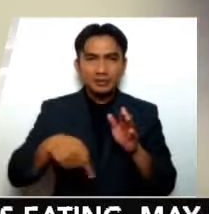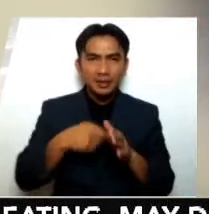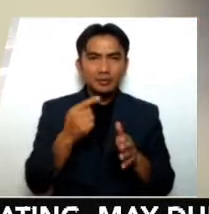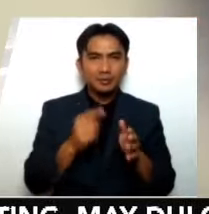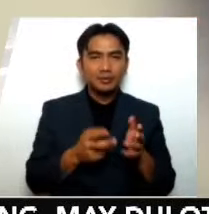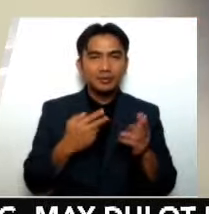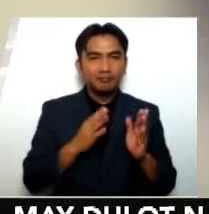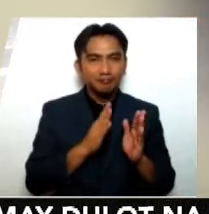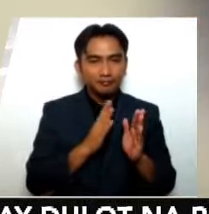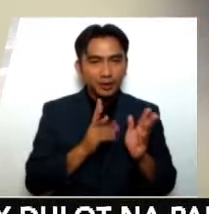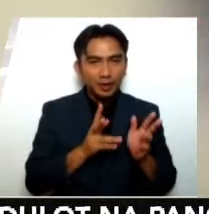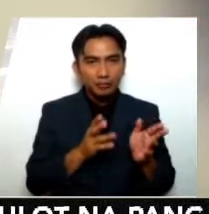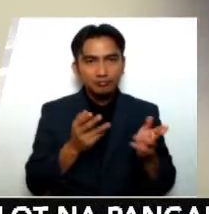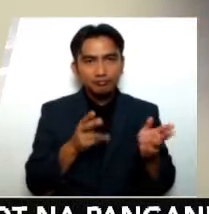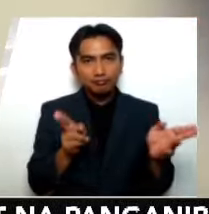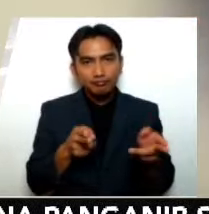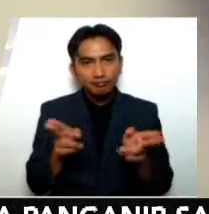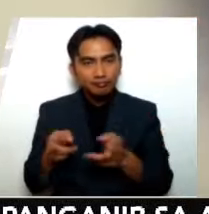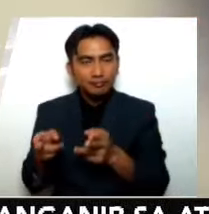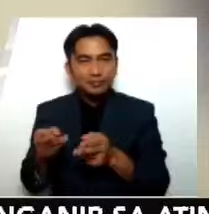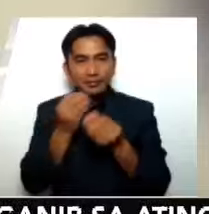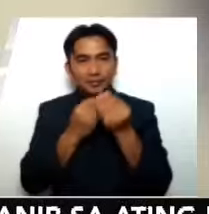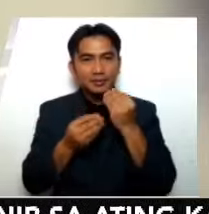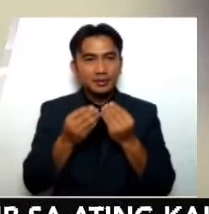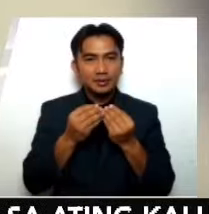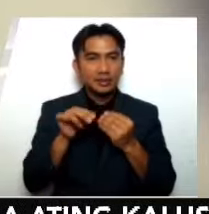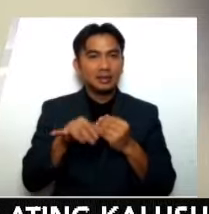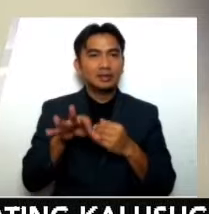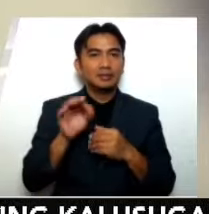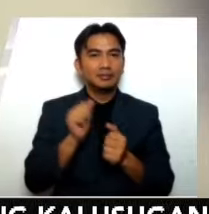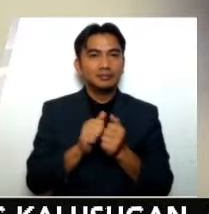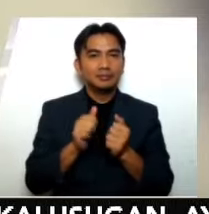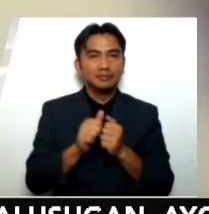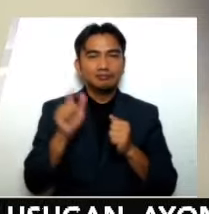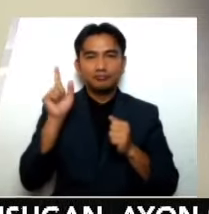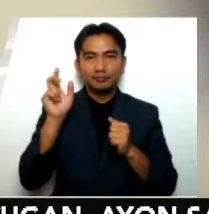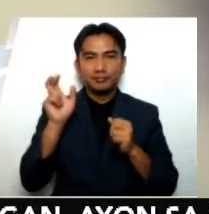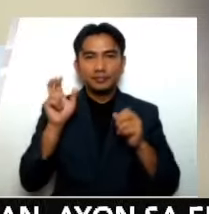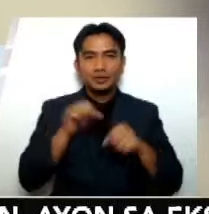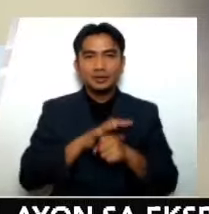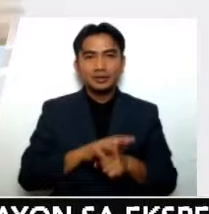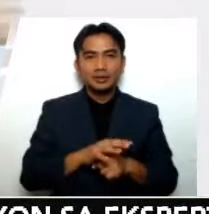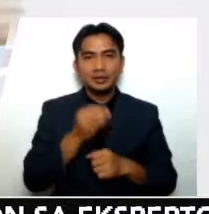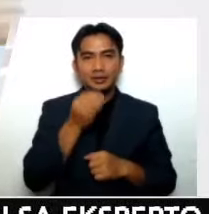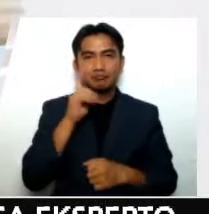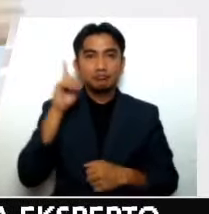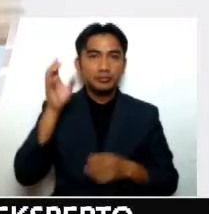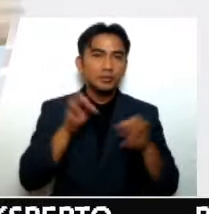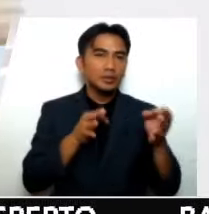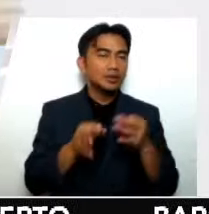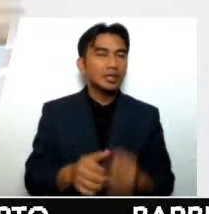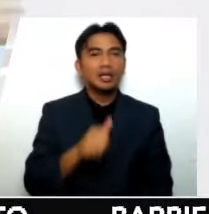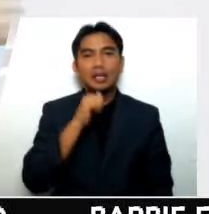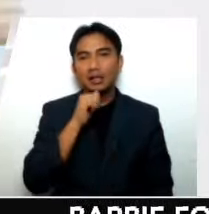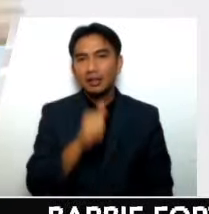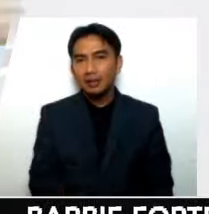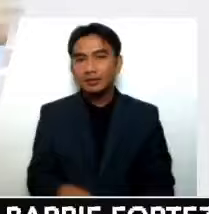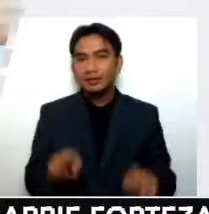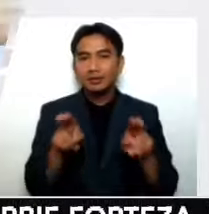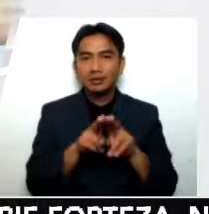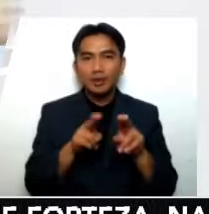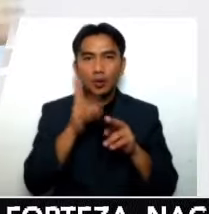is actually not normal kasi parang nabubuhos mo yung mga problema